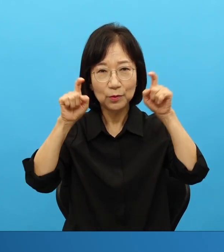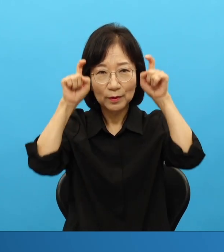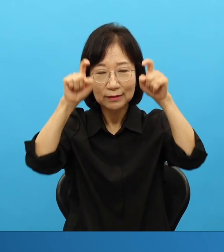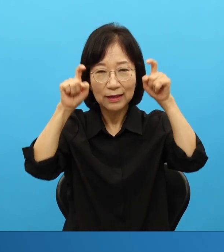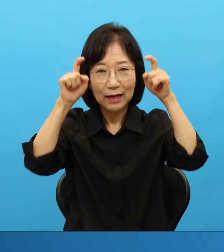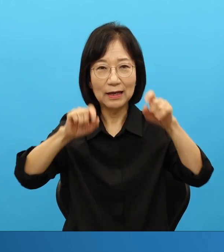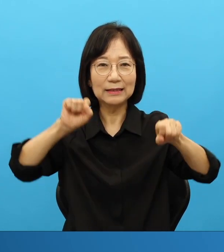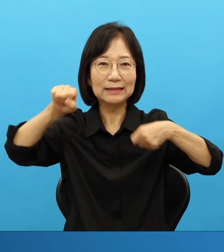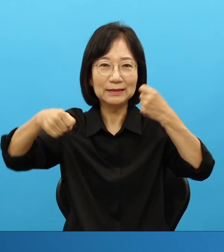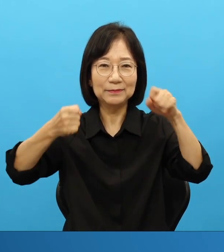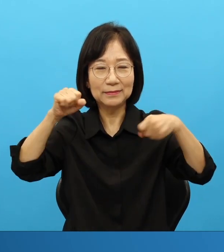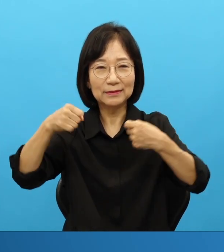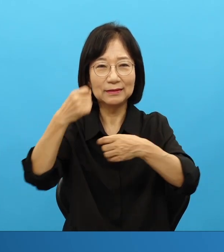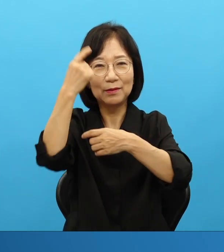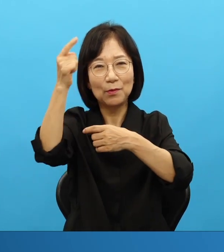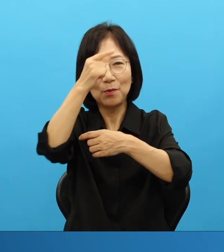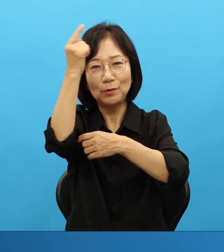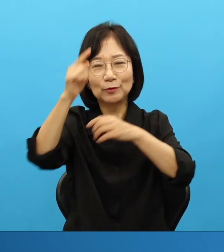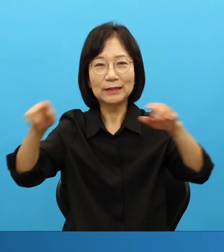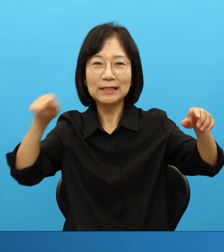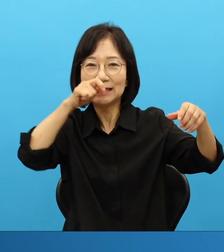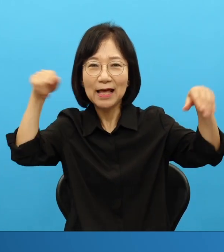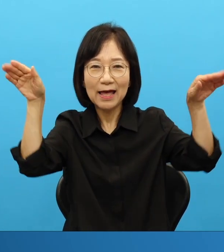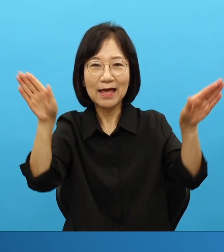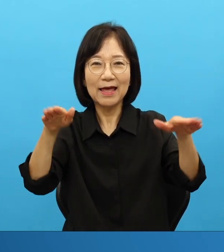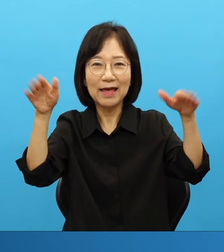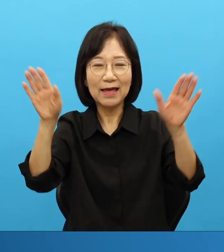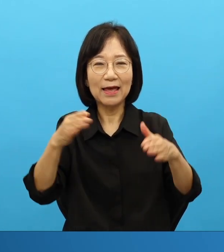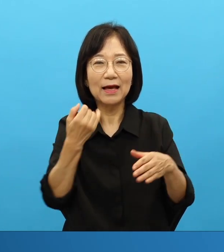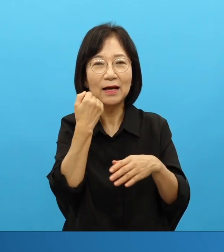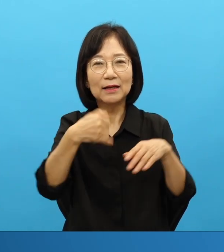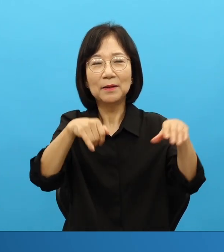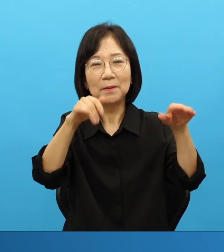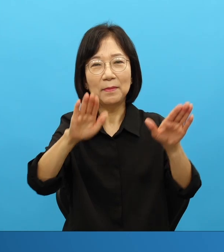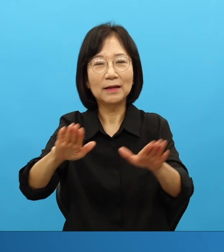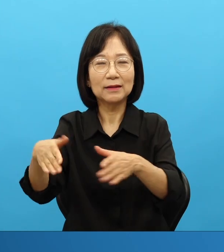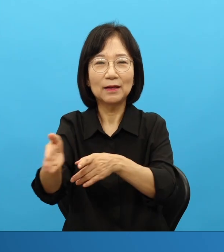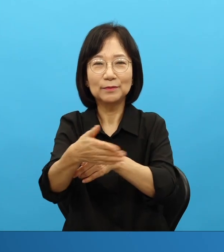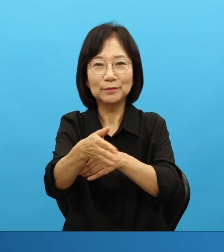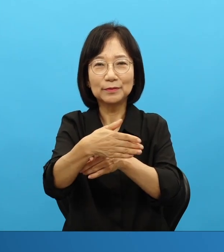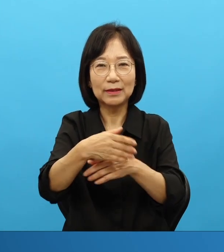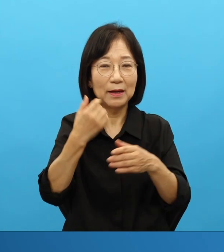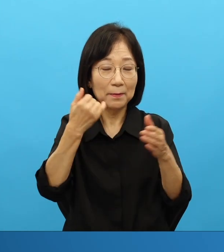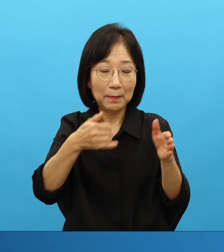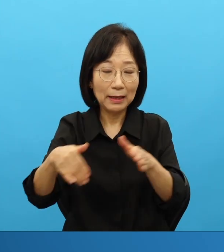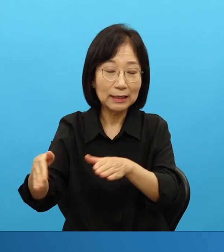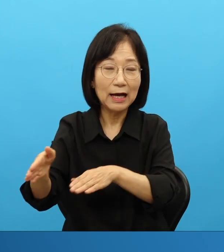양과 드심풀 공중의 새와 바다의 물고기와 바닷길에 다니는 것이